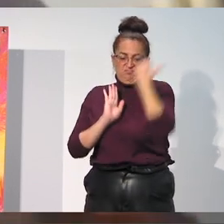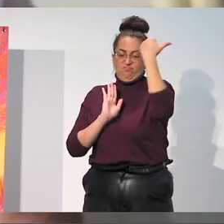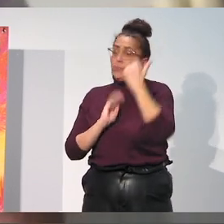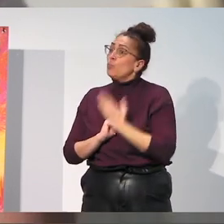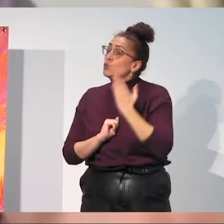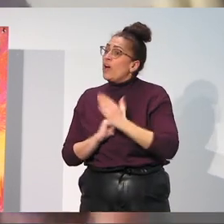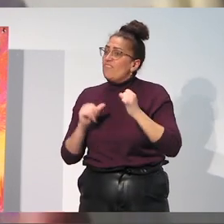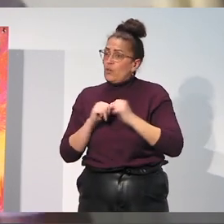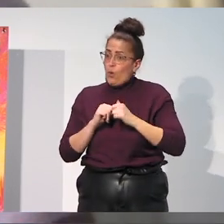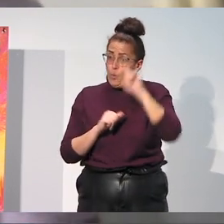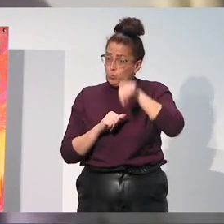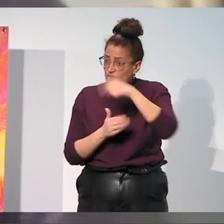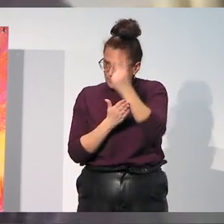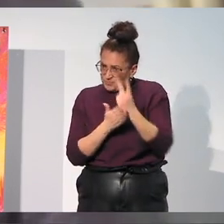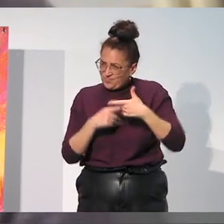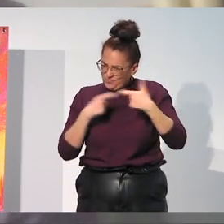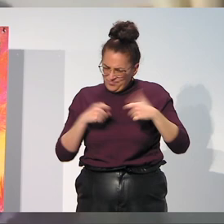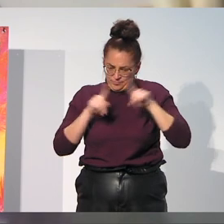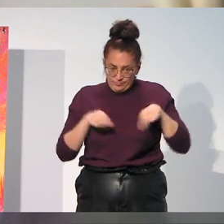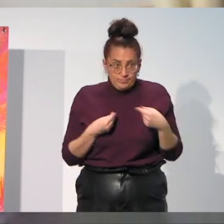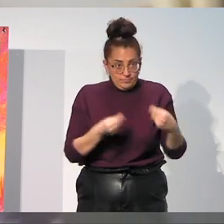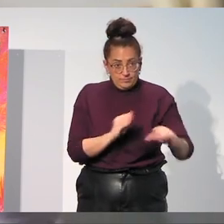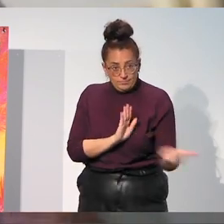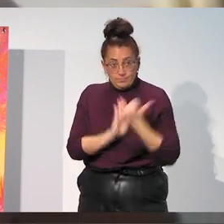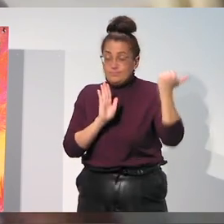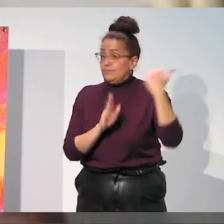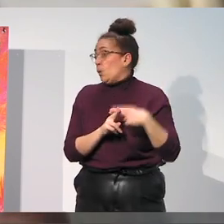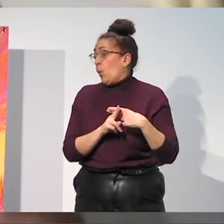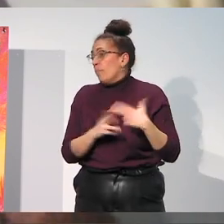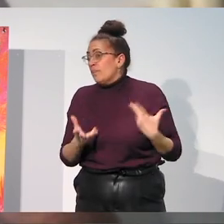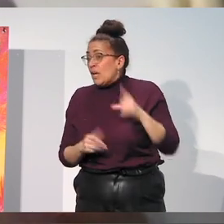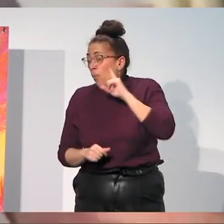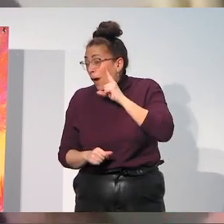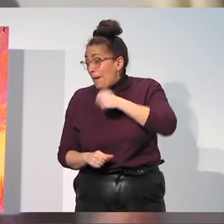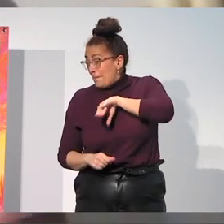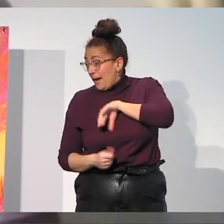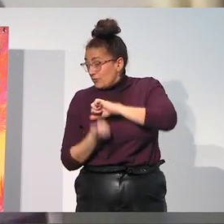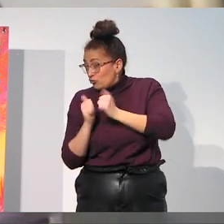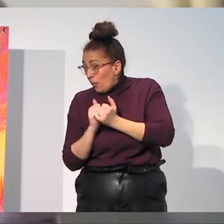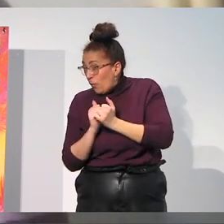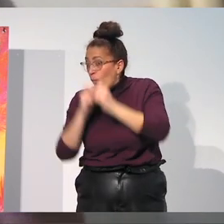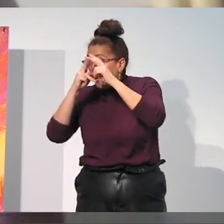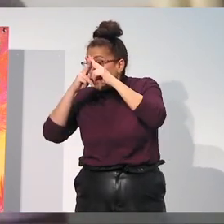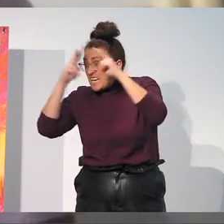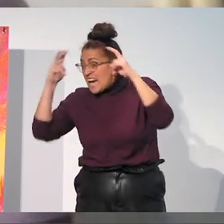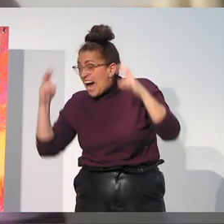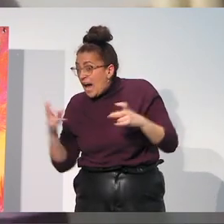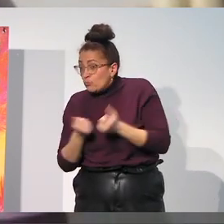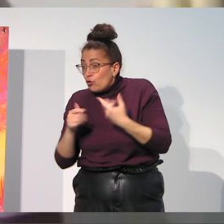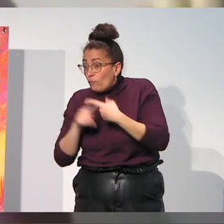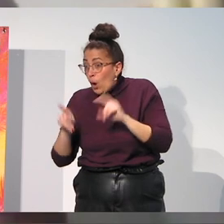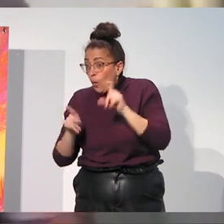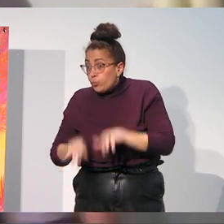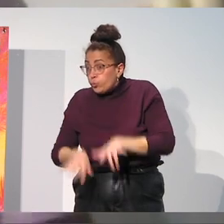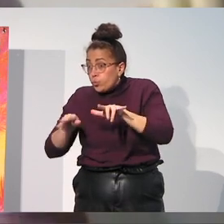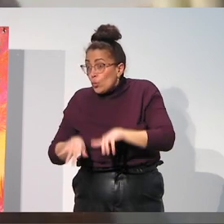qu'on est en plein dans la voracité du charbon. On est en train de faire des mines. Les mines régulièrement s'inondent et il faut trouver un système de